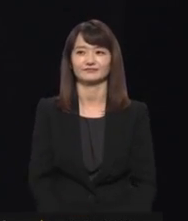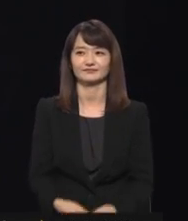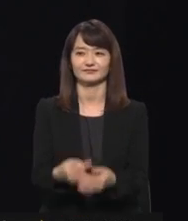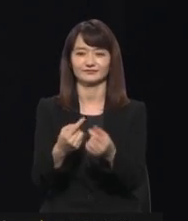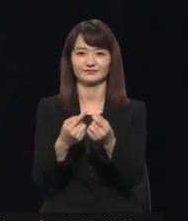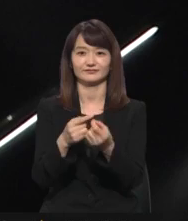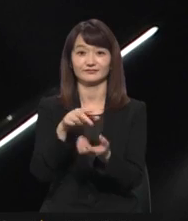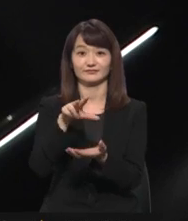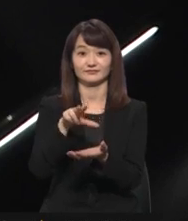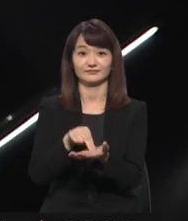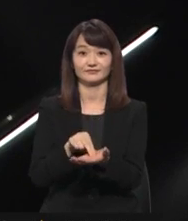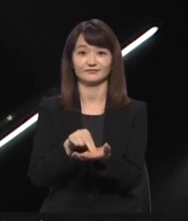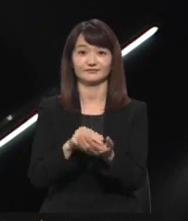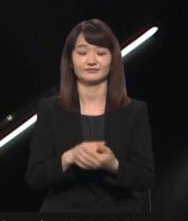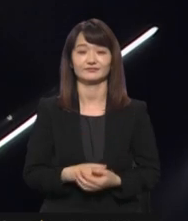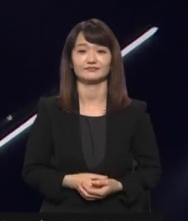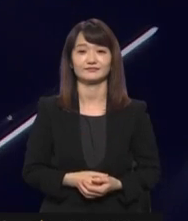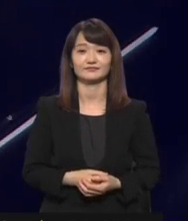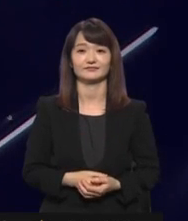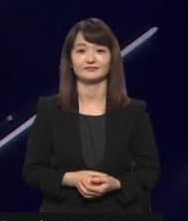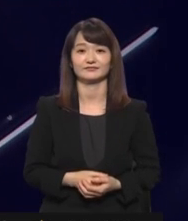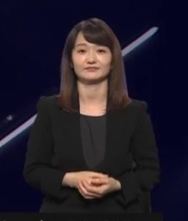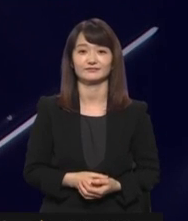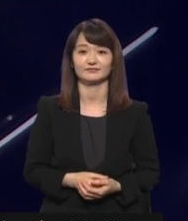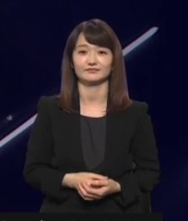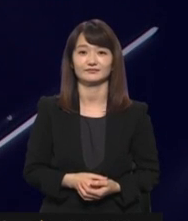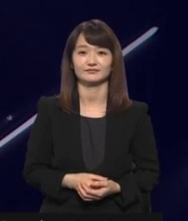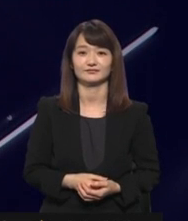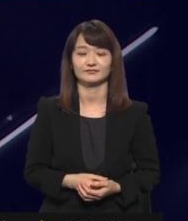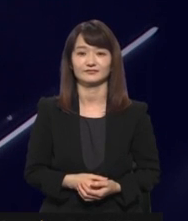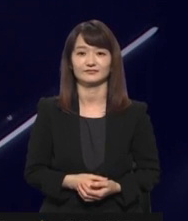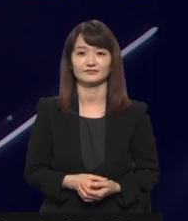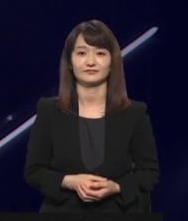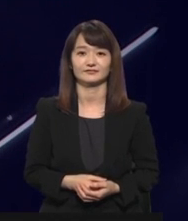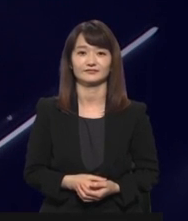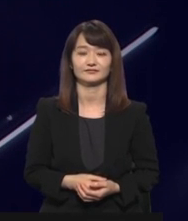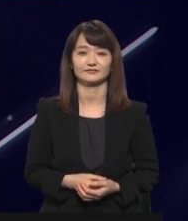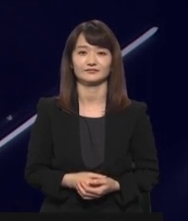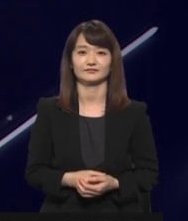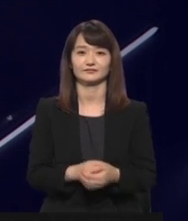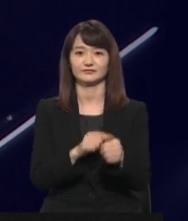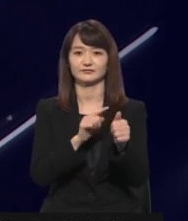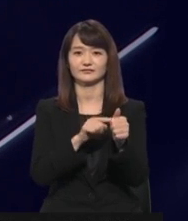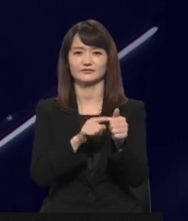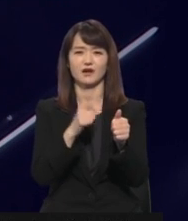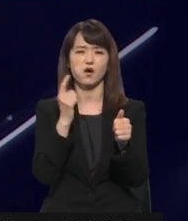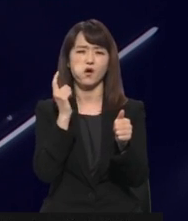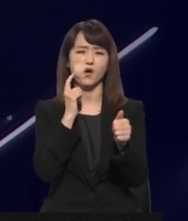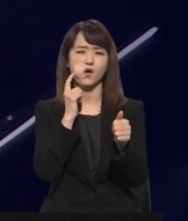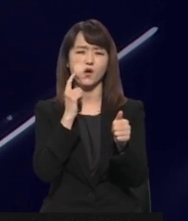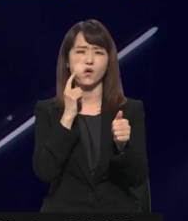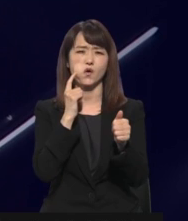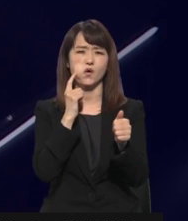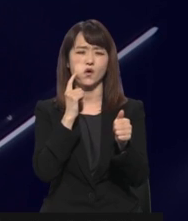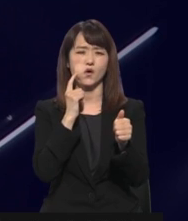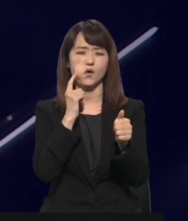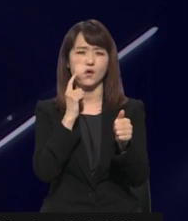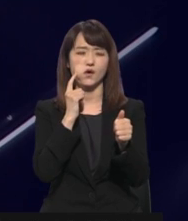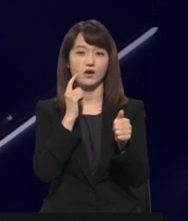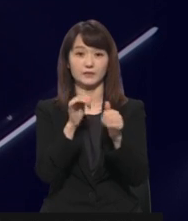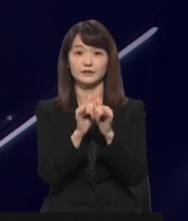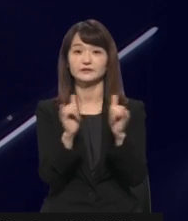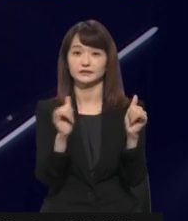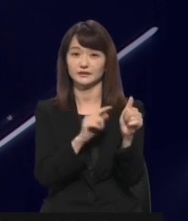보겠습니다 첫 주제는 어 멍이 센 펀치를 그 사람 은 평을